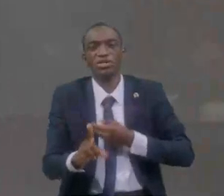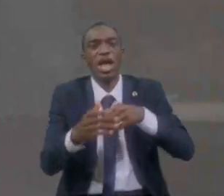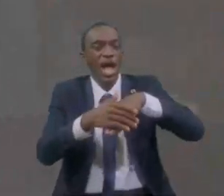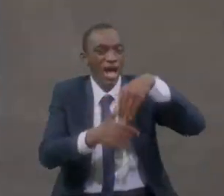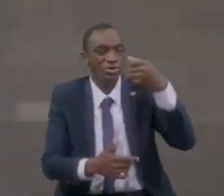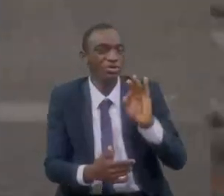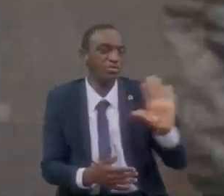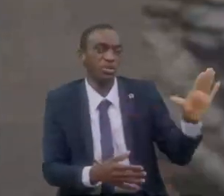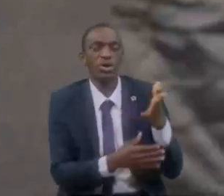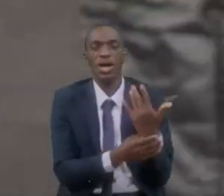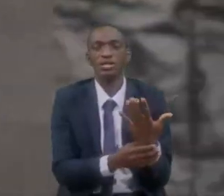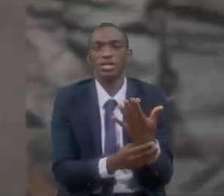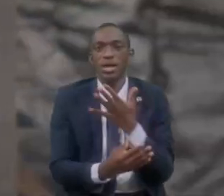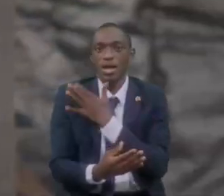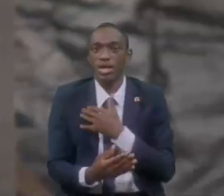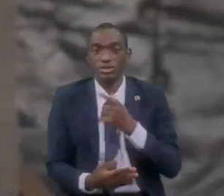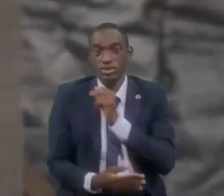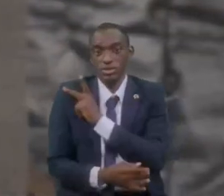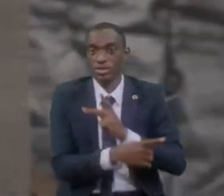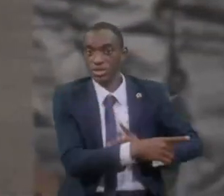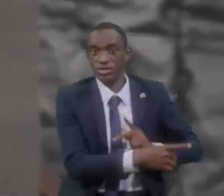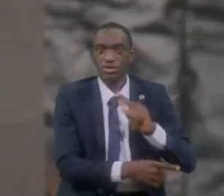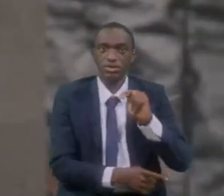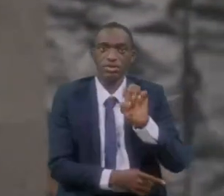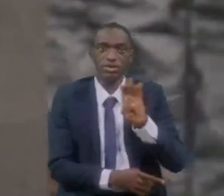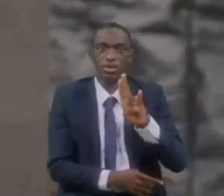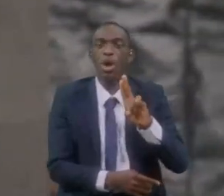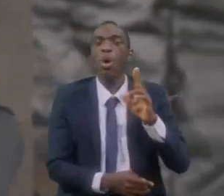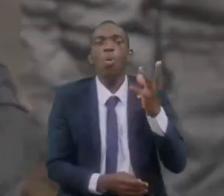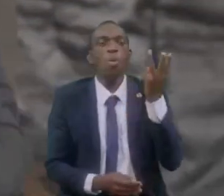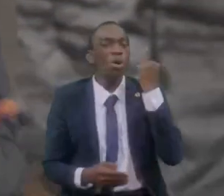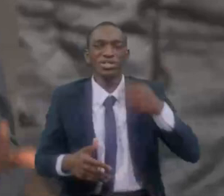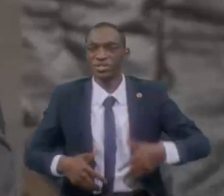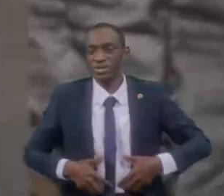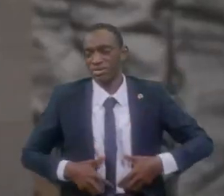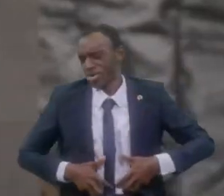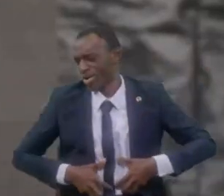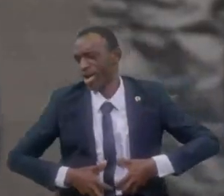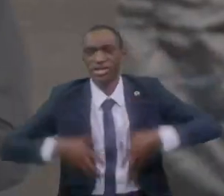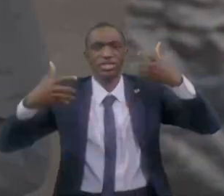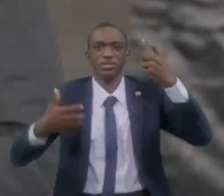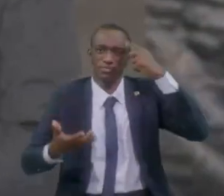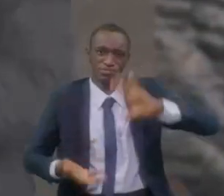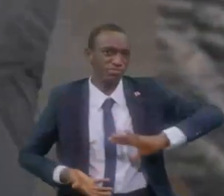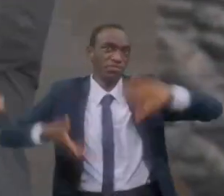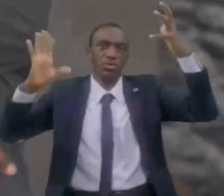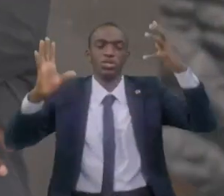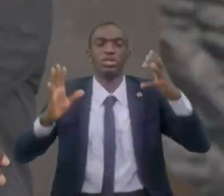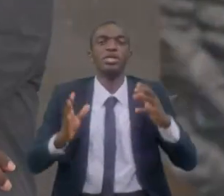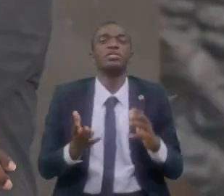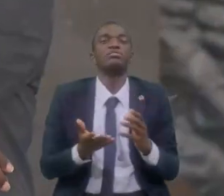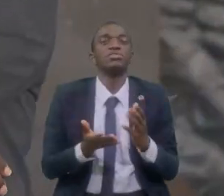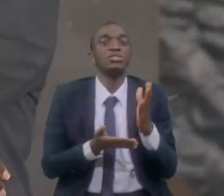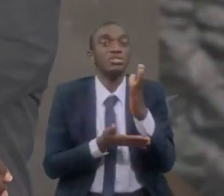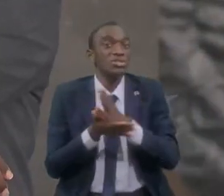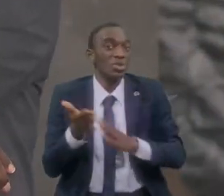main. Et Nebuchadnezzar était furieux. Il y a des soi-disant croyants.